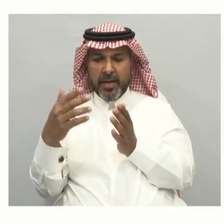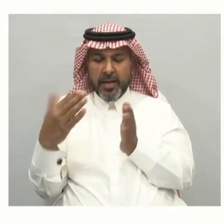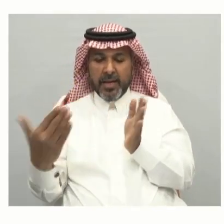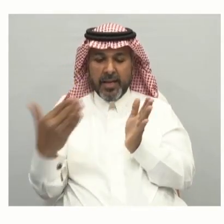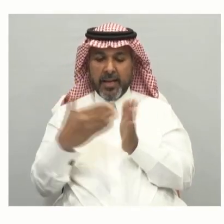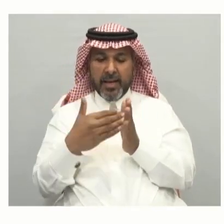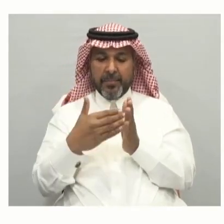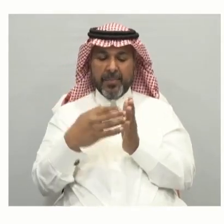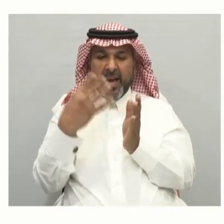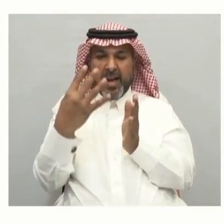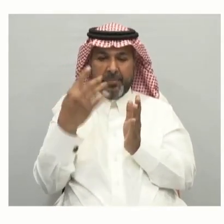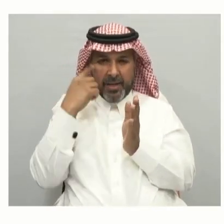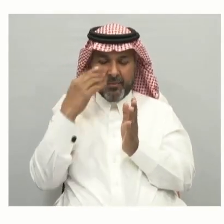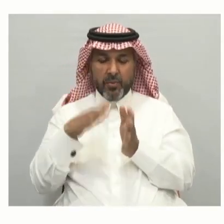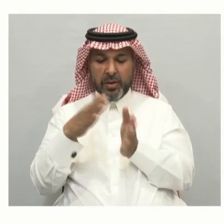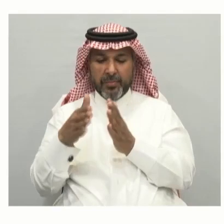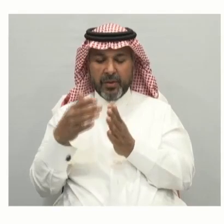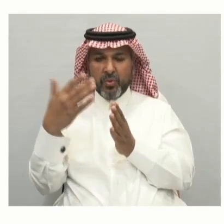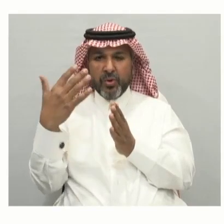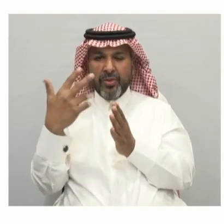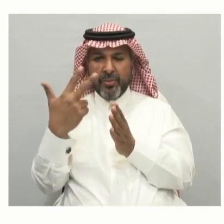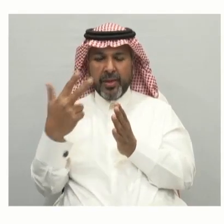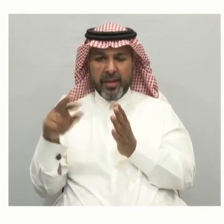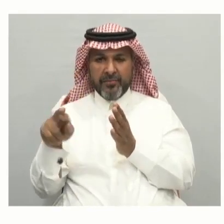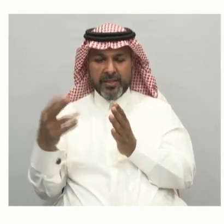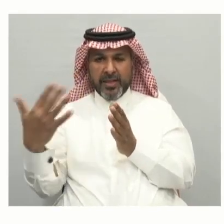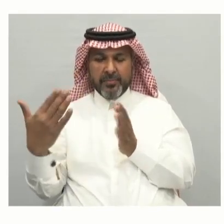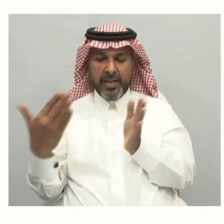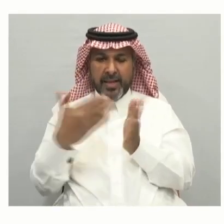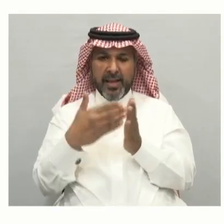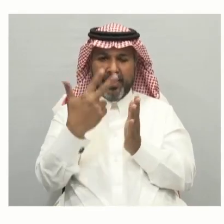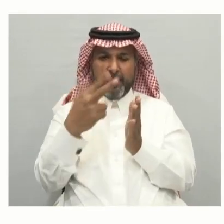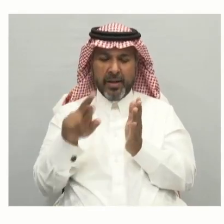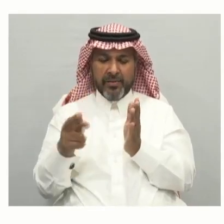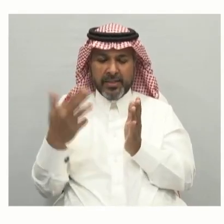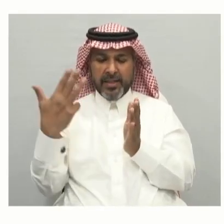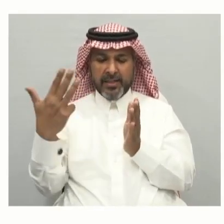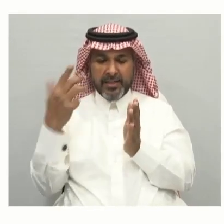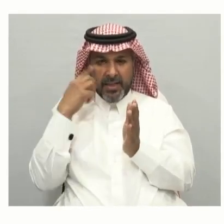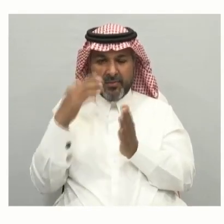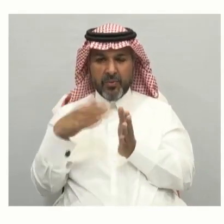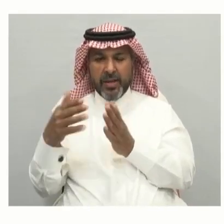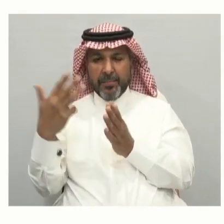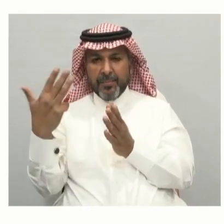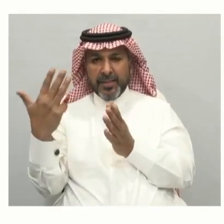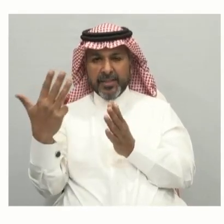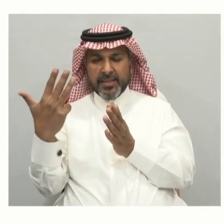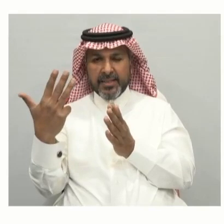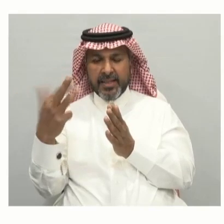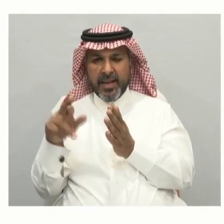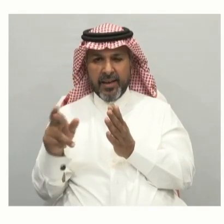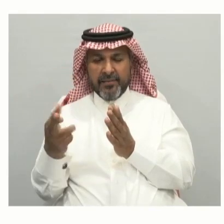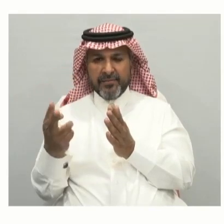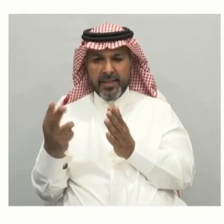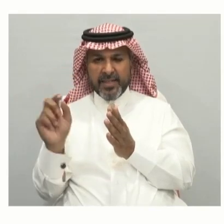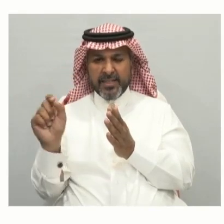هنا من ثمانيه ونصف الى ثمانيه وتسعه من عشره التكرارات اثنان هنا من تسعه الى تسعه واربعه من عشره